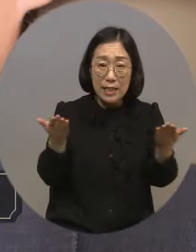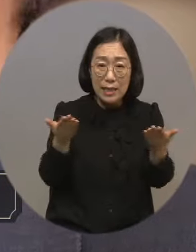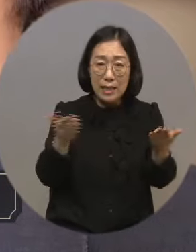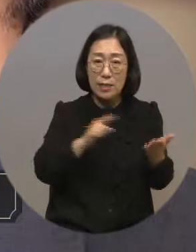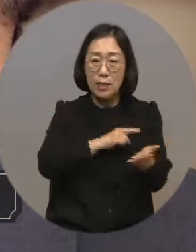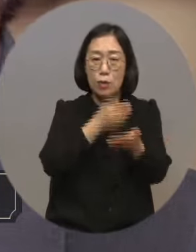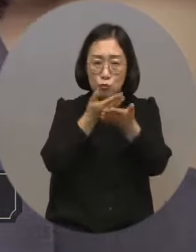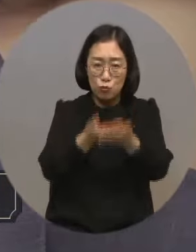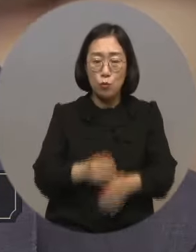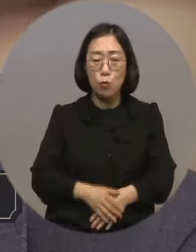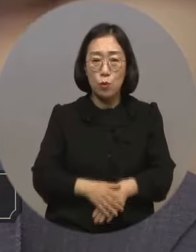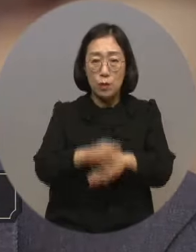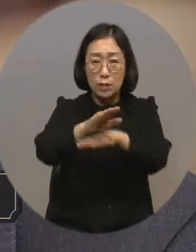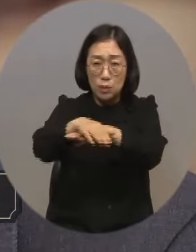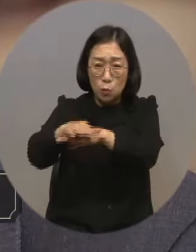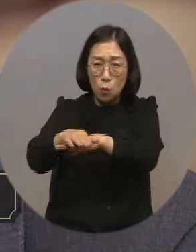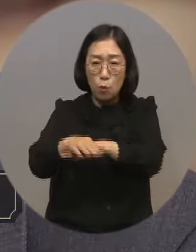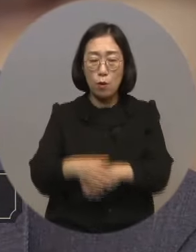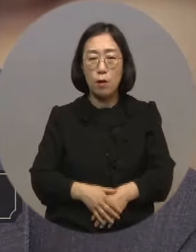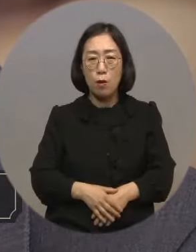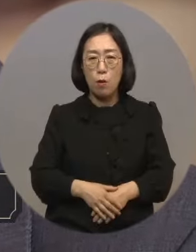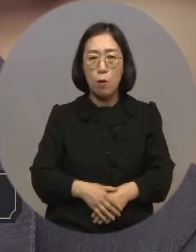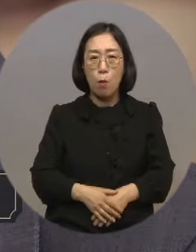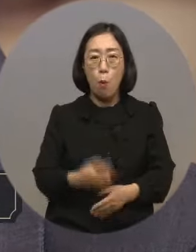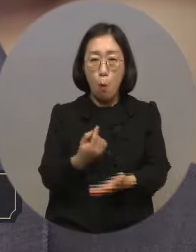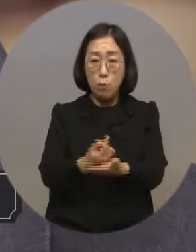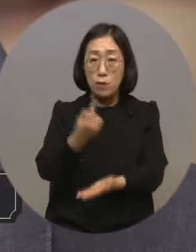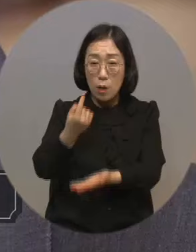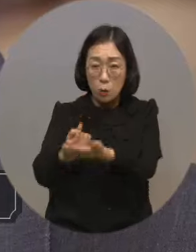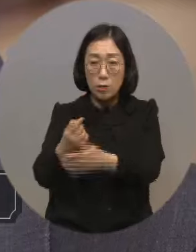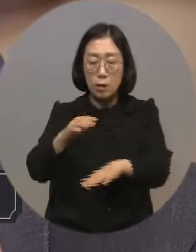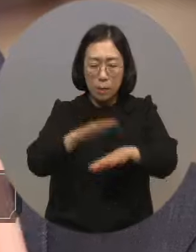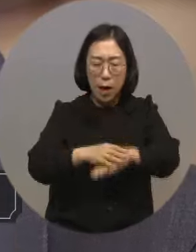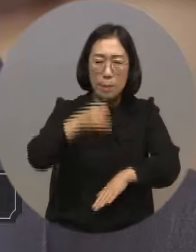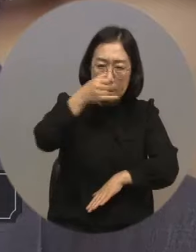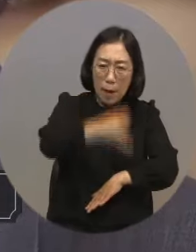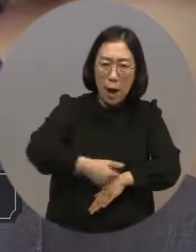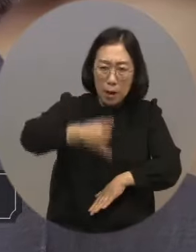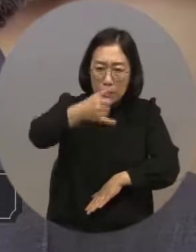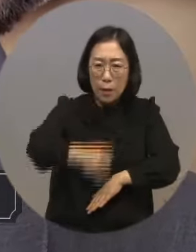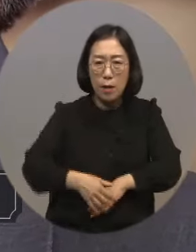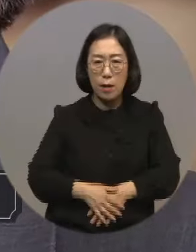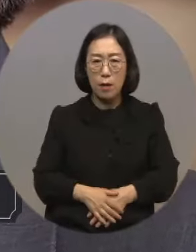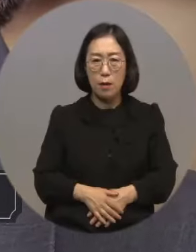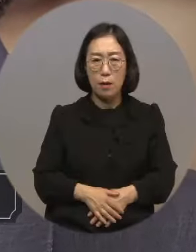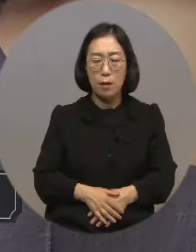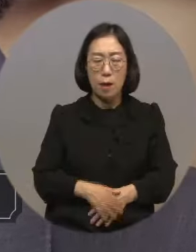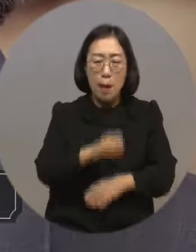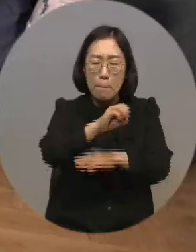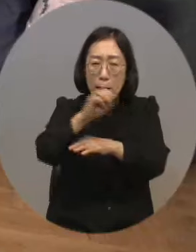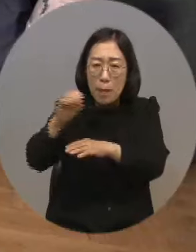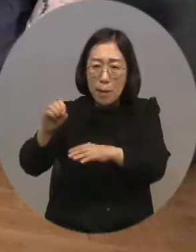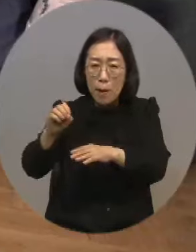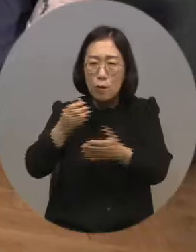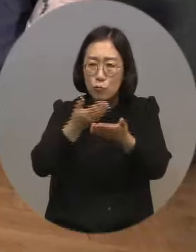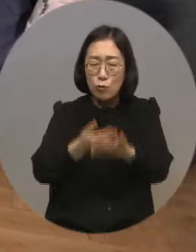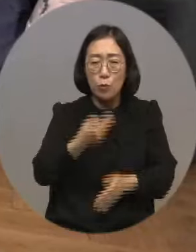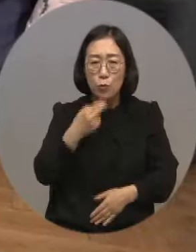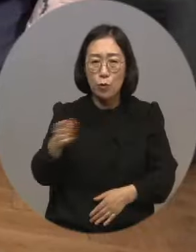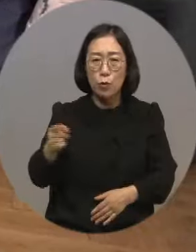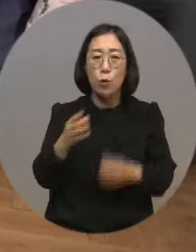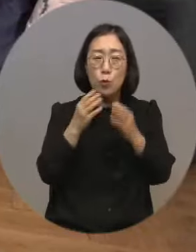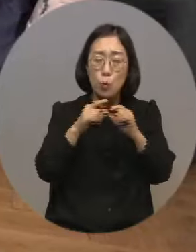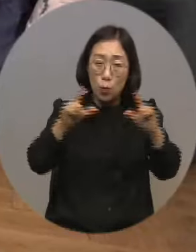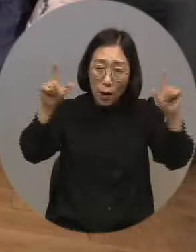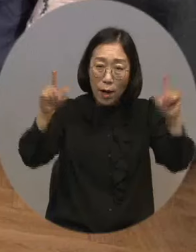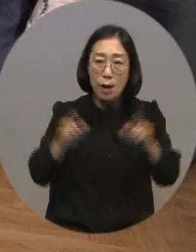보니까 시골은 다 어르신들 혼자 농사지어요. 근데 내가 막 가서 아무리 말을 예쁘게 해도 뭔 소용이 있어요. 일이 힘든데. 토요일이면 꼭꼭 가서